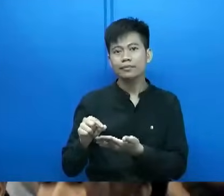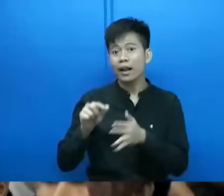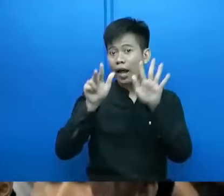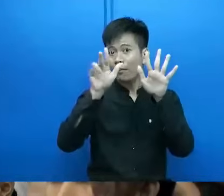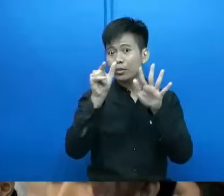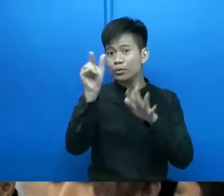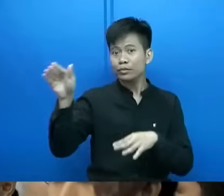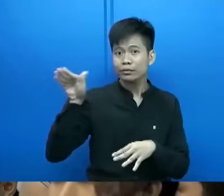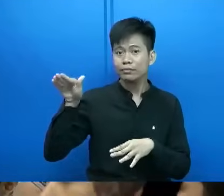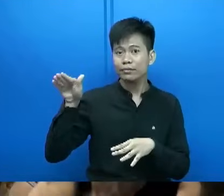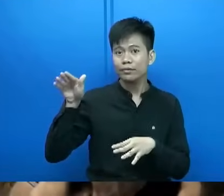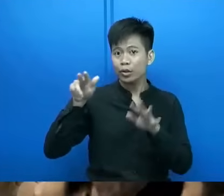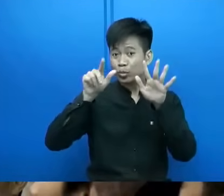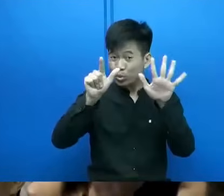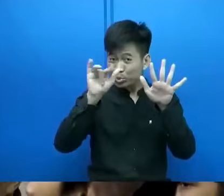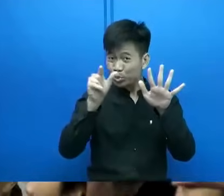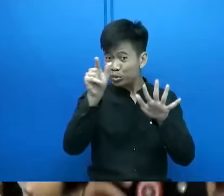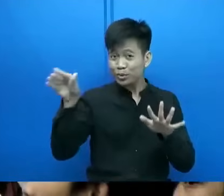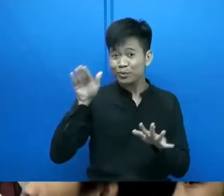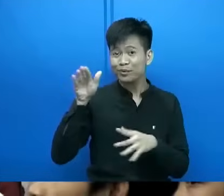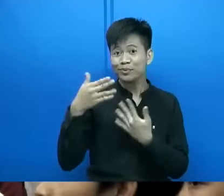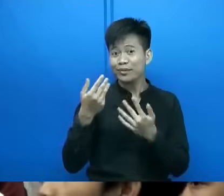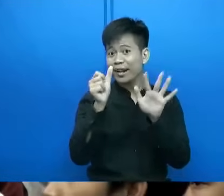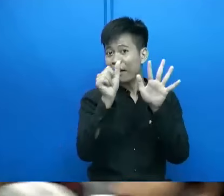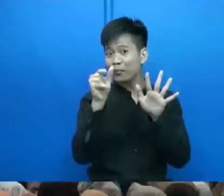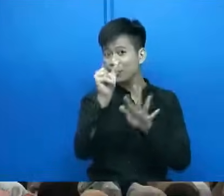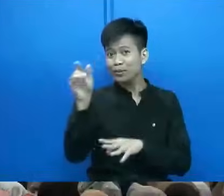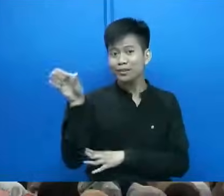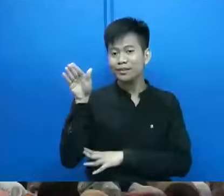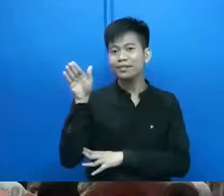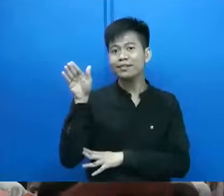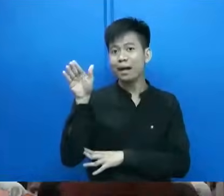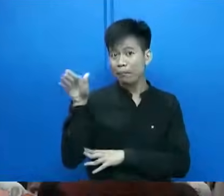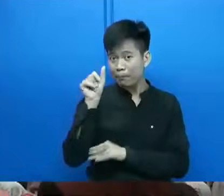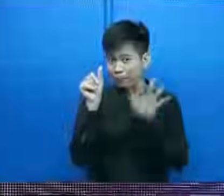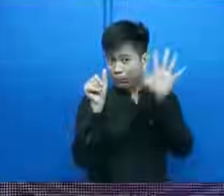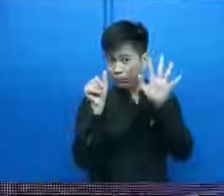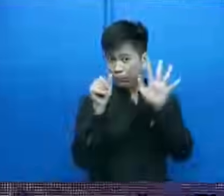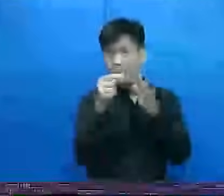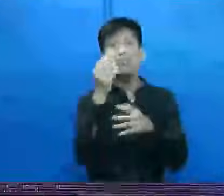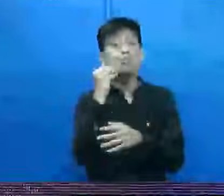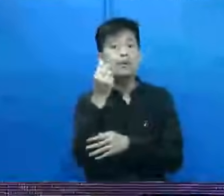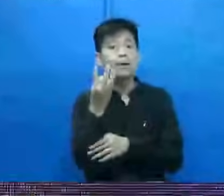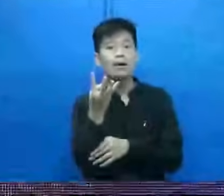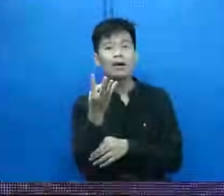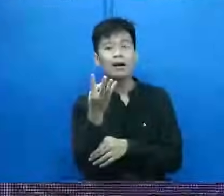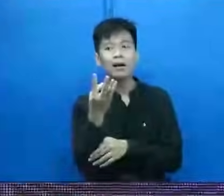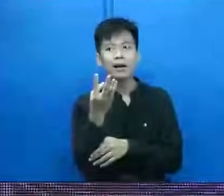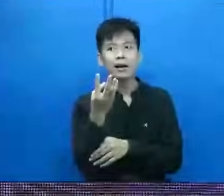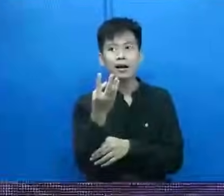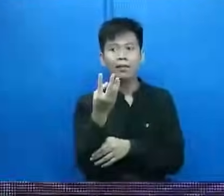8 juz. 7 juz. 6 juz. 6. Antum berapa usianya?